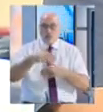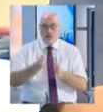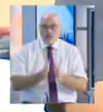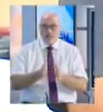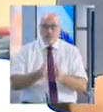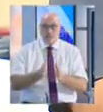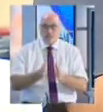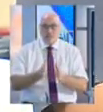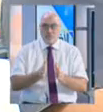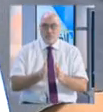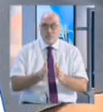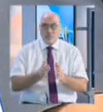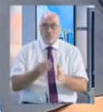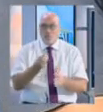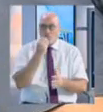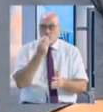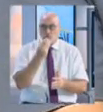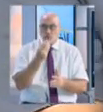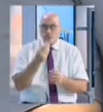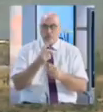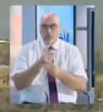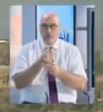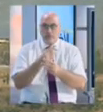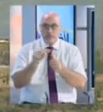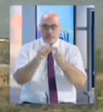الأفرشة والأغطية للعائلات المتضررة.